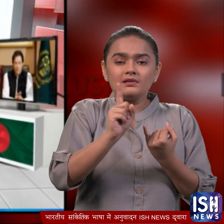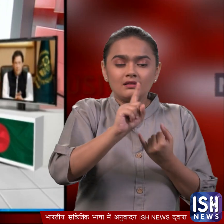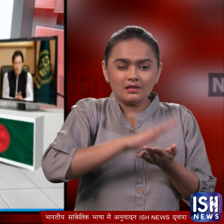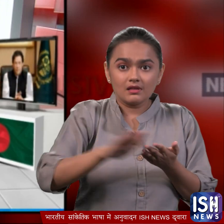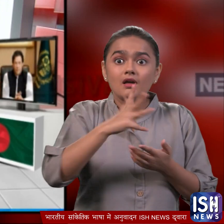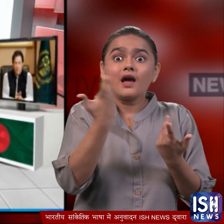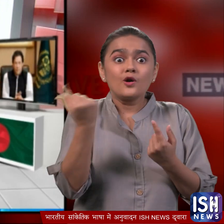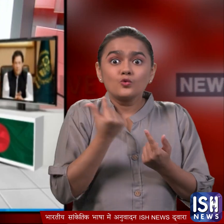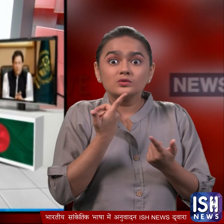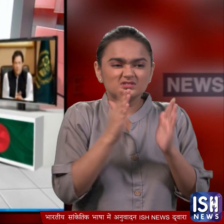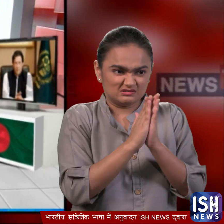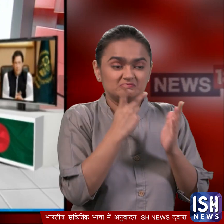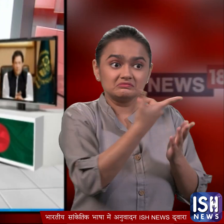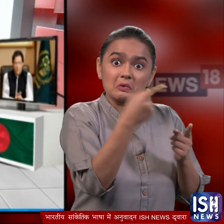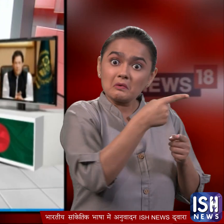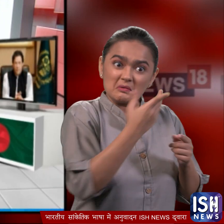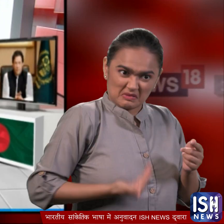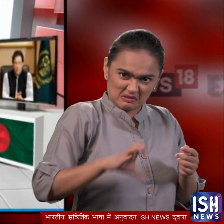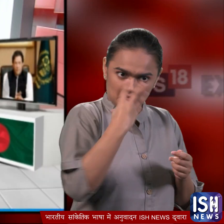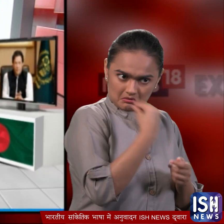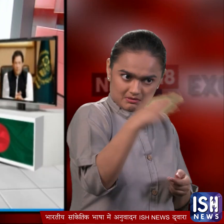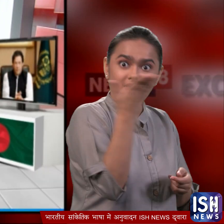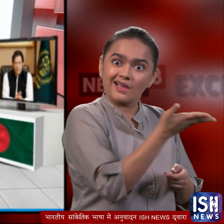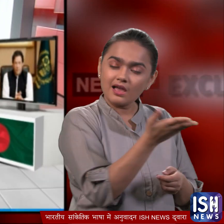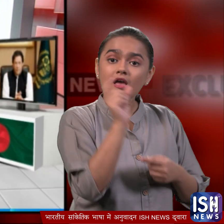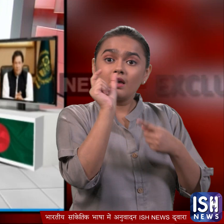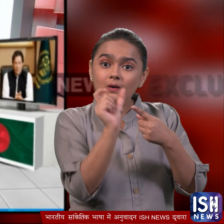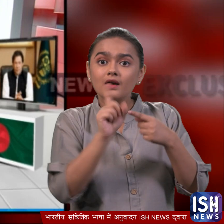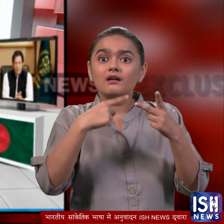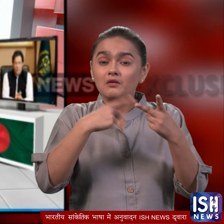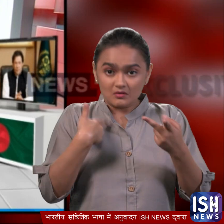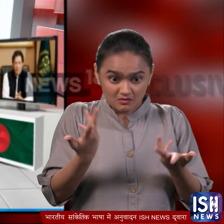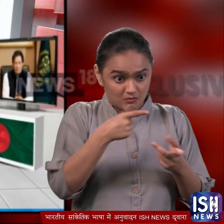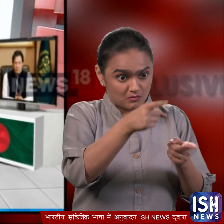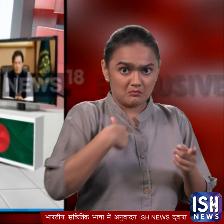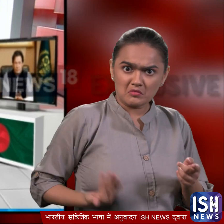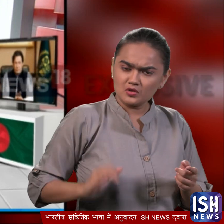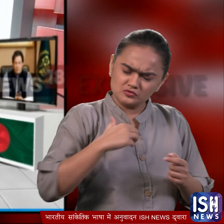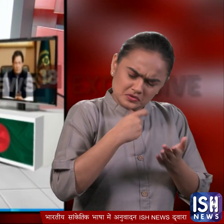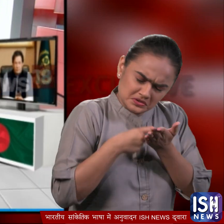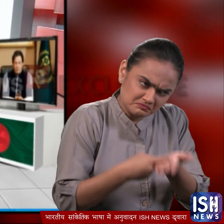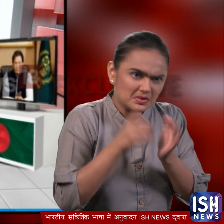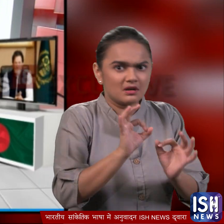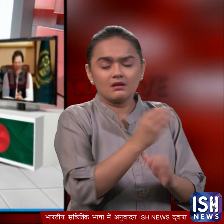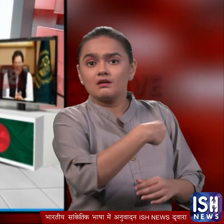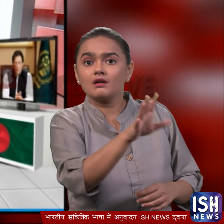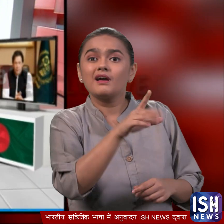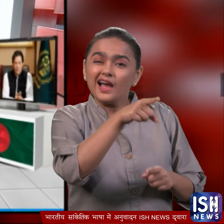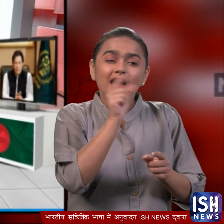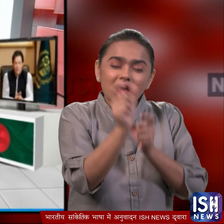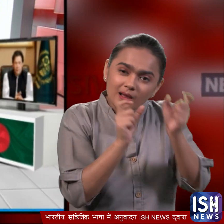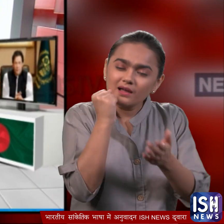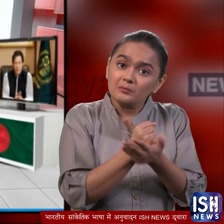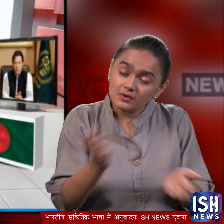मिटाने के लिए पाकिस्तान धर्म और राष्ट्रवाद को हथियार बनाने की कोशिश में है। अपने इस प्लान के लिए पाकिस्तान ने शुरुआत के 6 महीने के